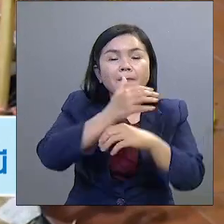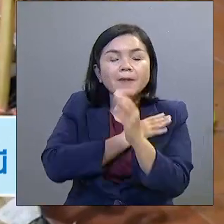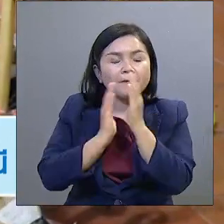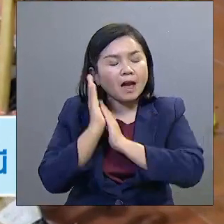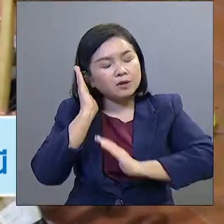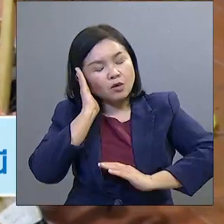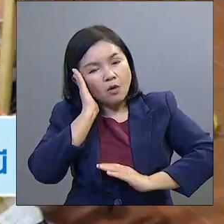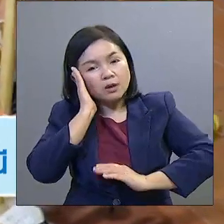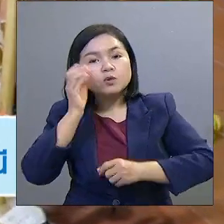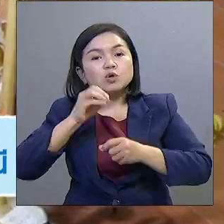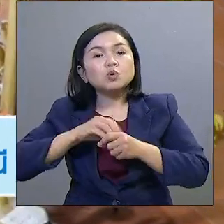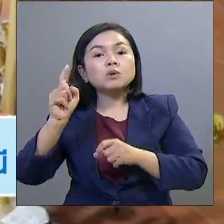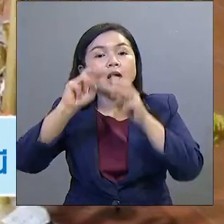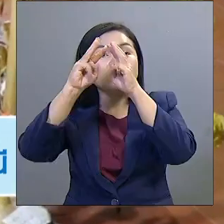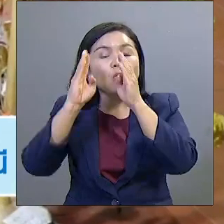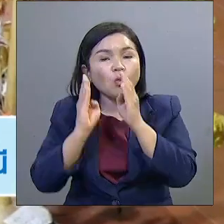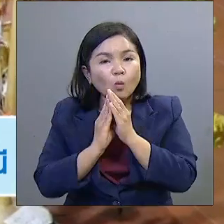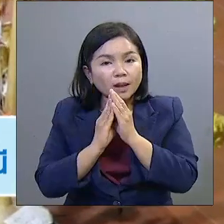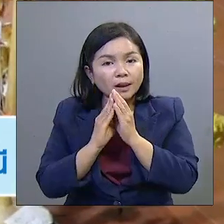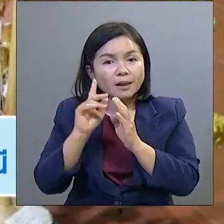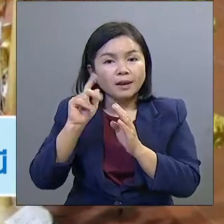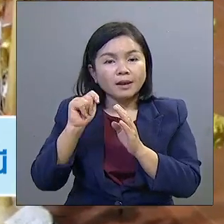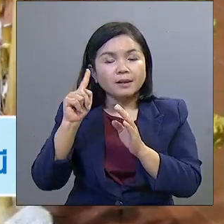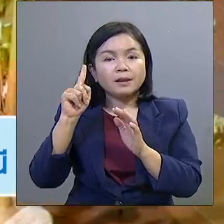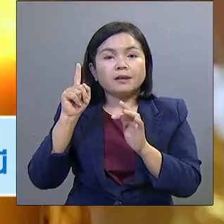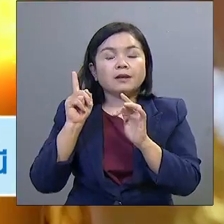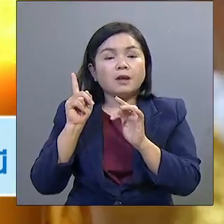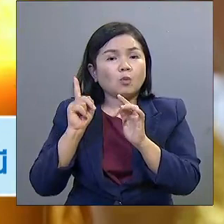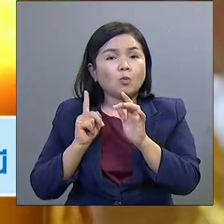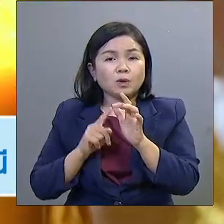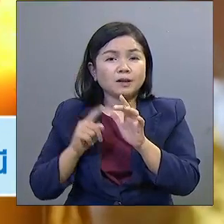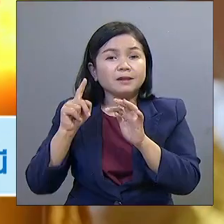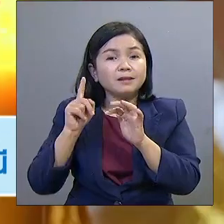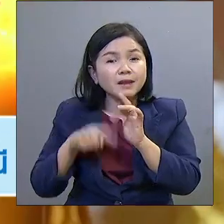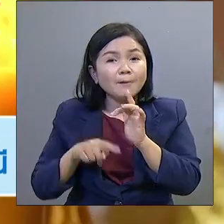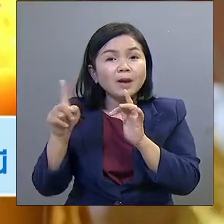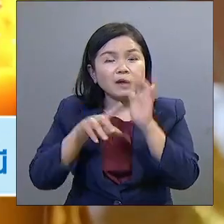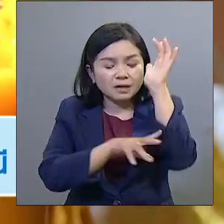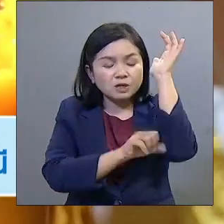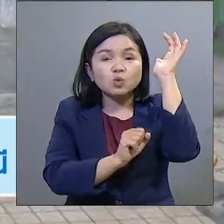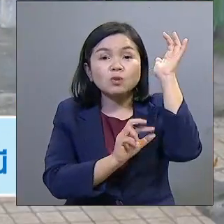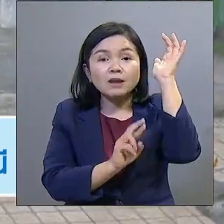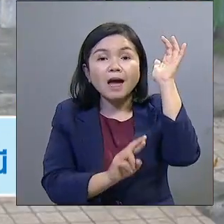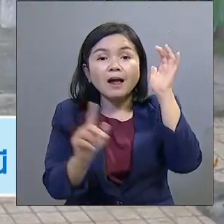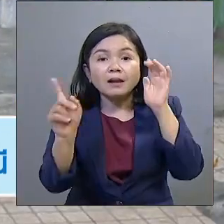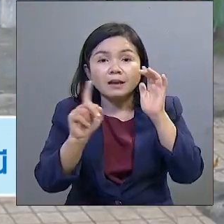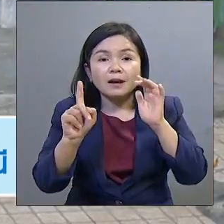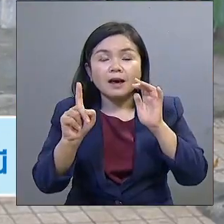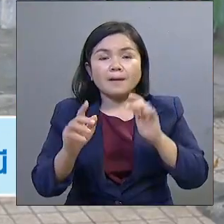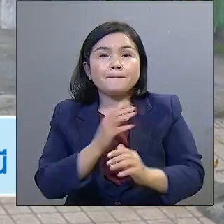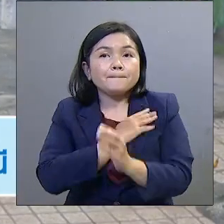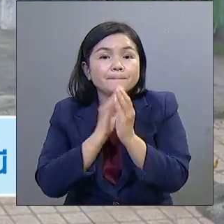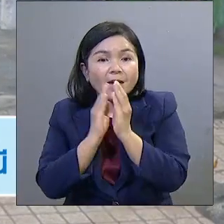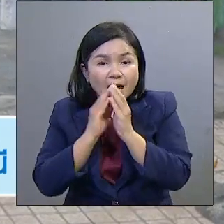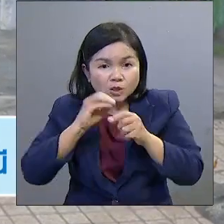สายญาติอยู่ที่วัดถ้ำคูหาตำบลช้างขวาอำเภอกาญจนดิษฐ์จังหวัดสุราษฎร์ธานีครับที่ประดิษฐานอยู่ในถ้ำของภูเข